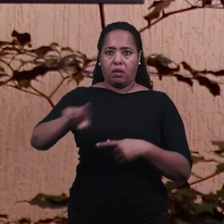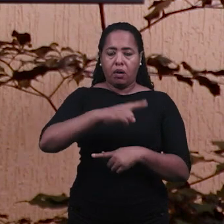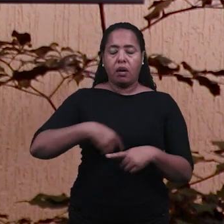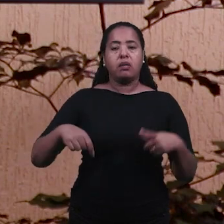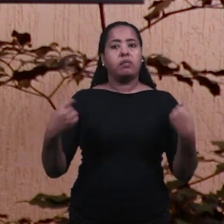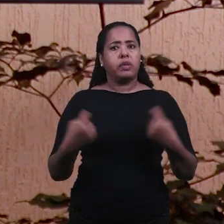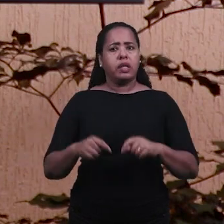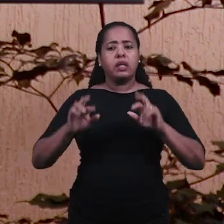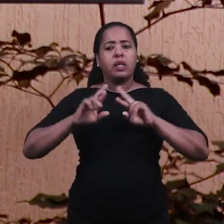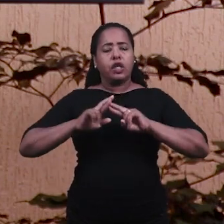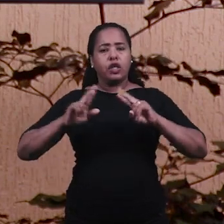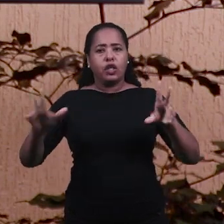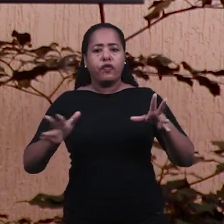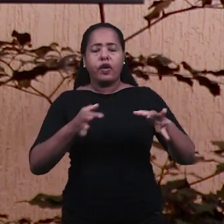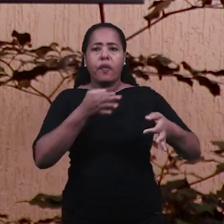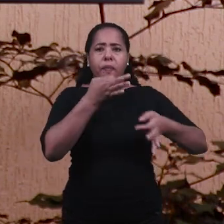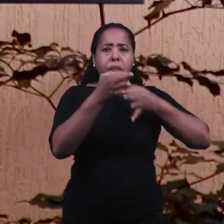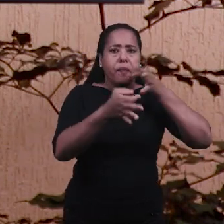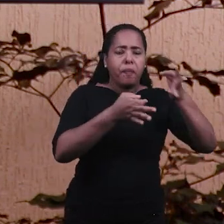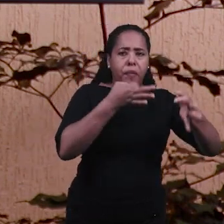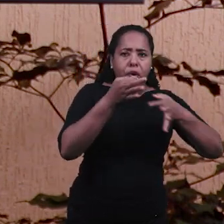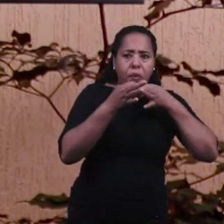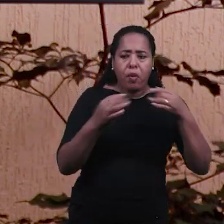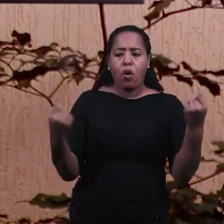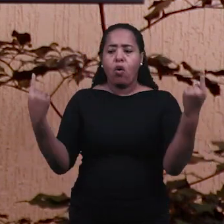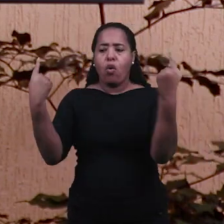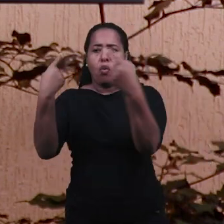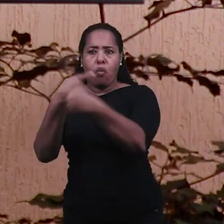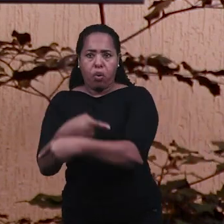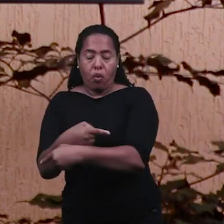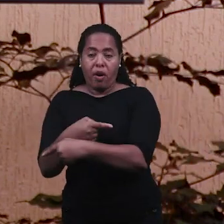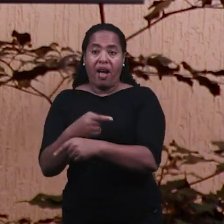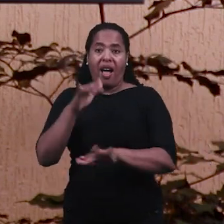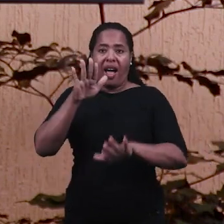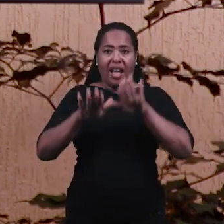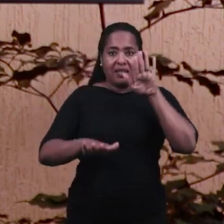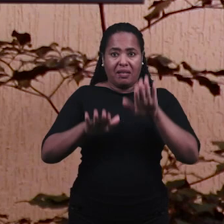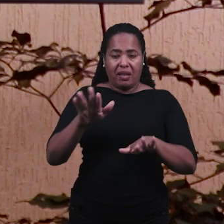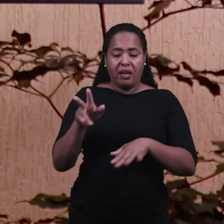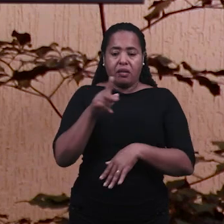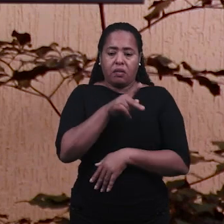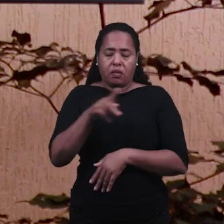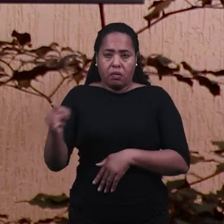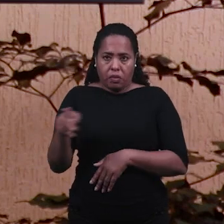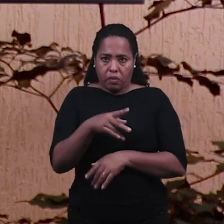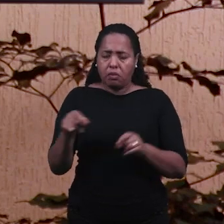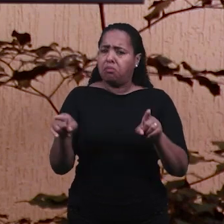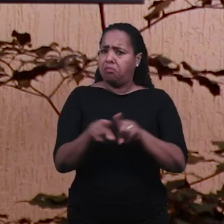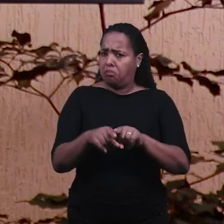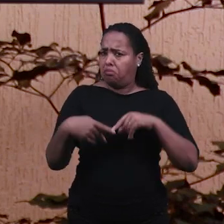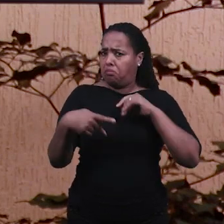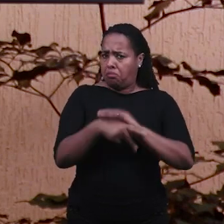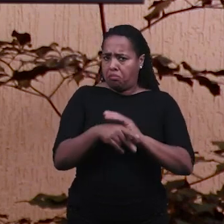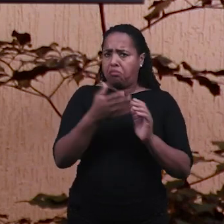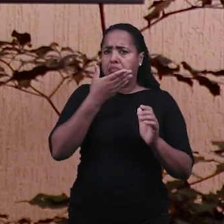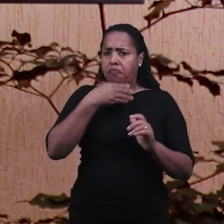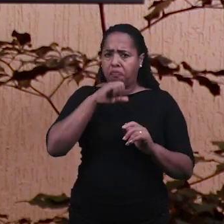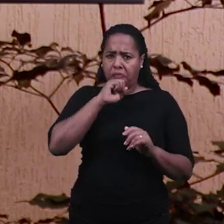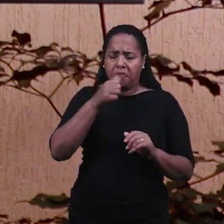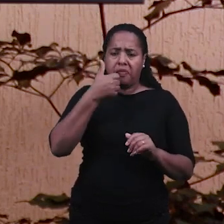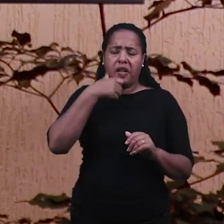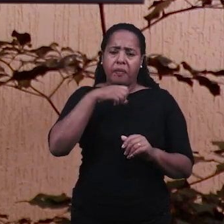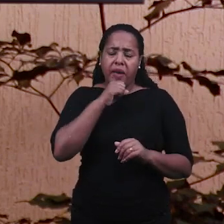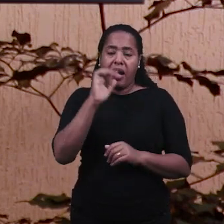différence entre argumentation et opposition. Plusieurs fois, les professeurs, les parents pensent que ces enfants,